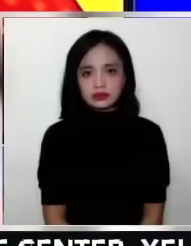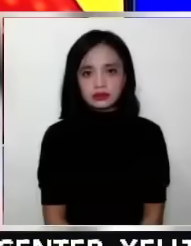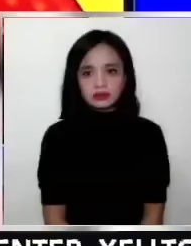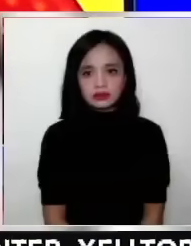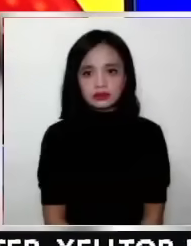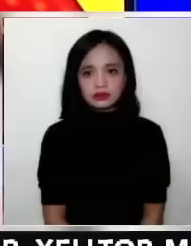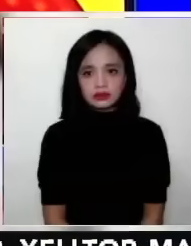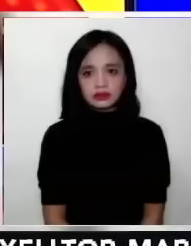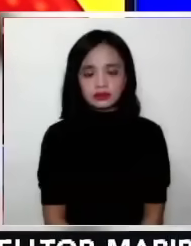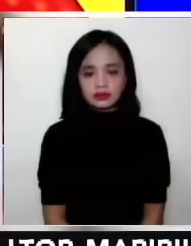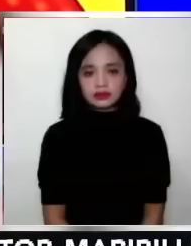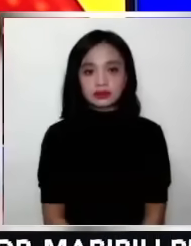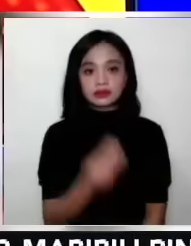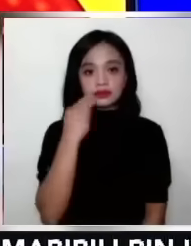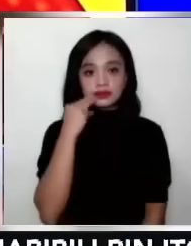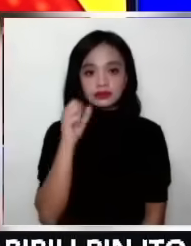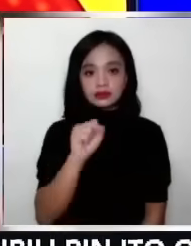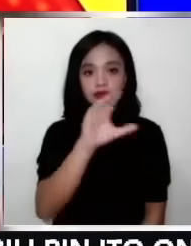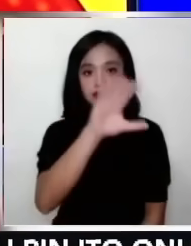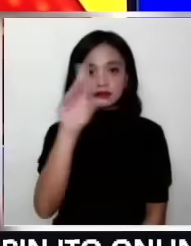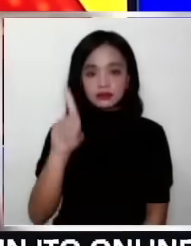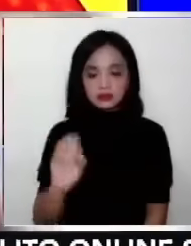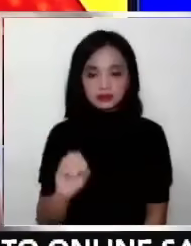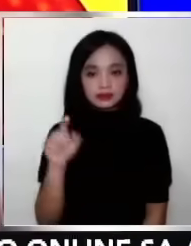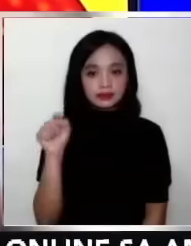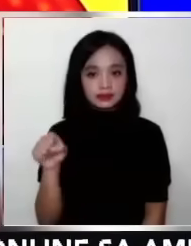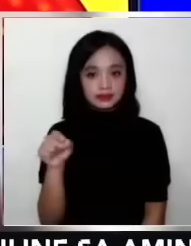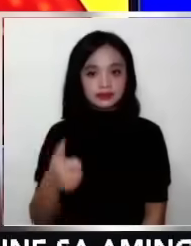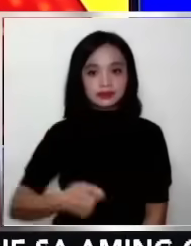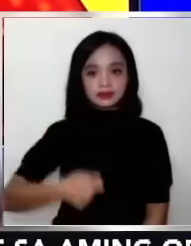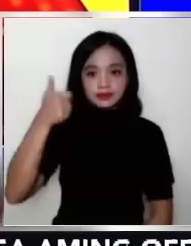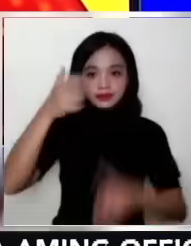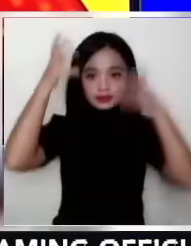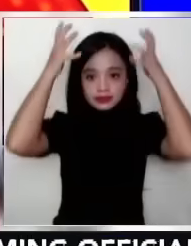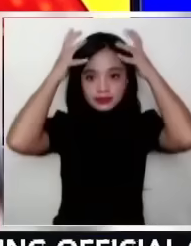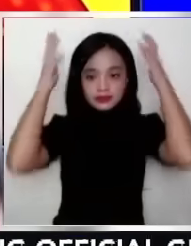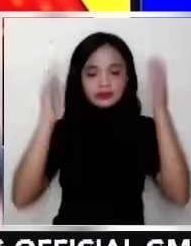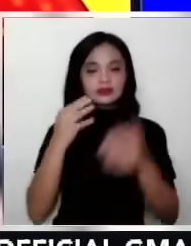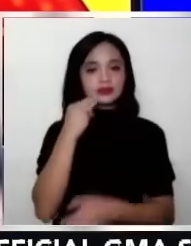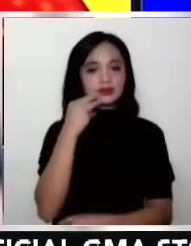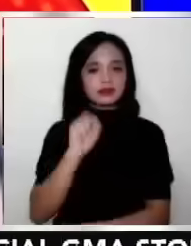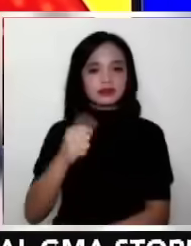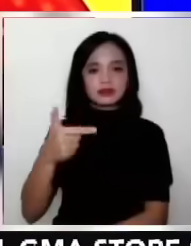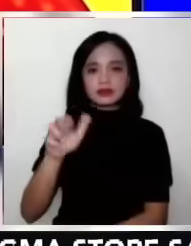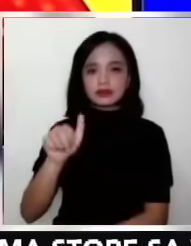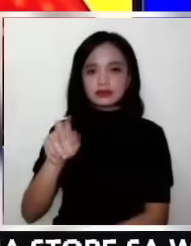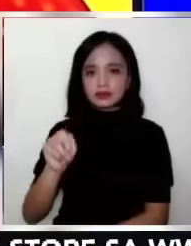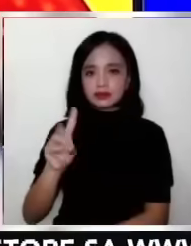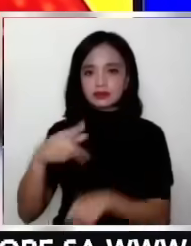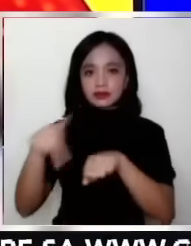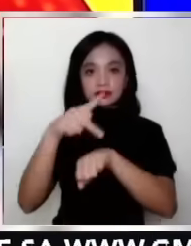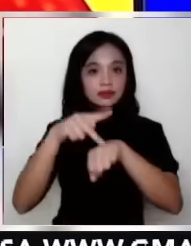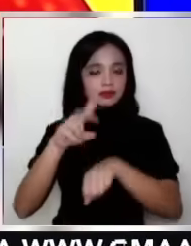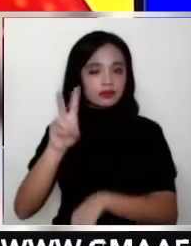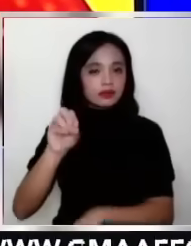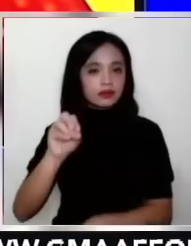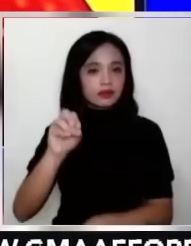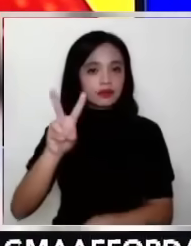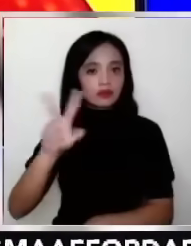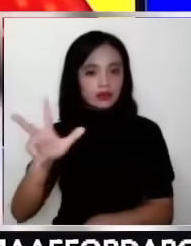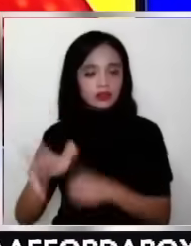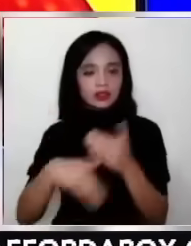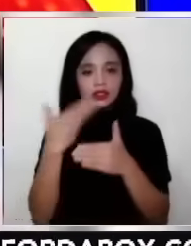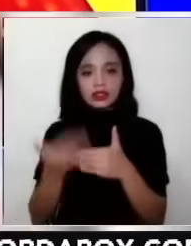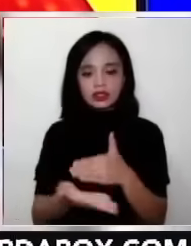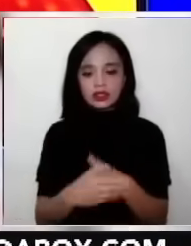Si Miss Cagayan de Oro Nikki de Moura ang nag-uwi ng corona bilang Miss Grand Philippines 2023. Hakot Awards naman si Magandang